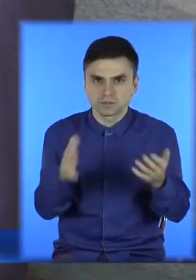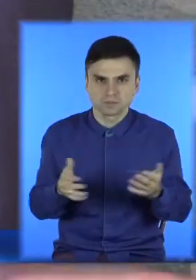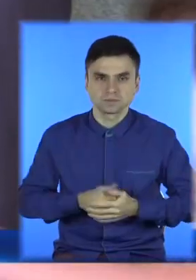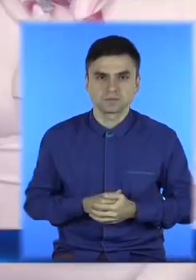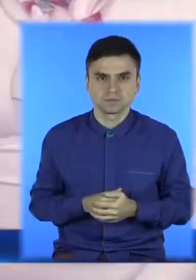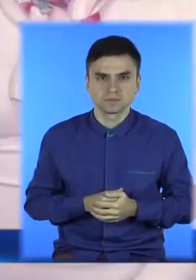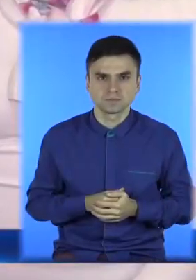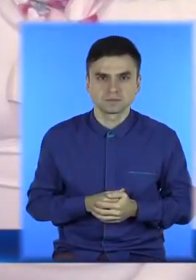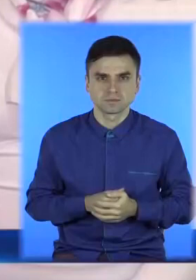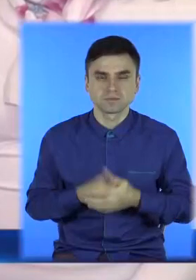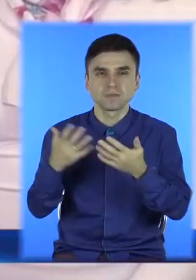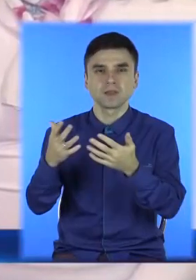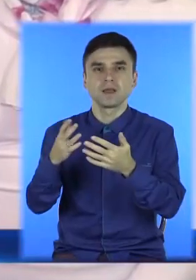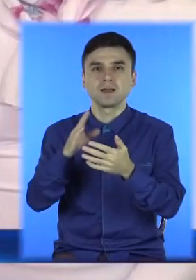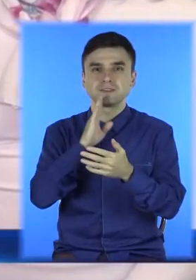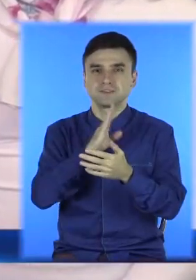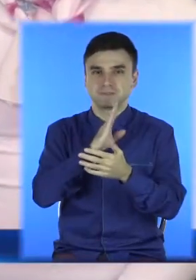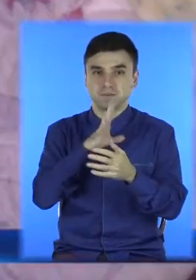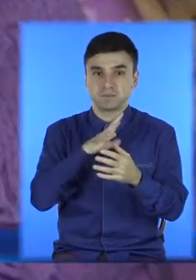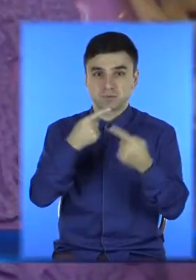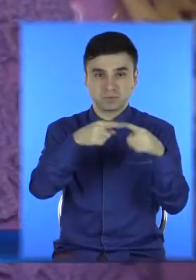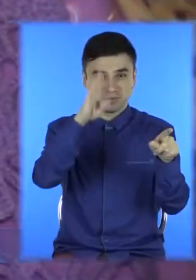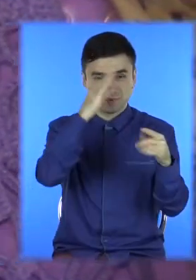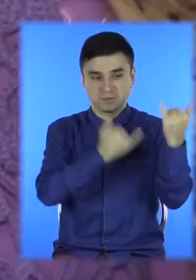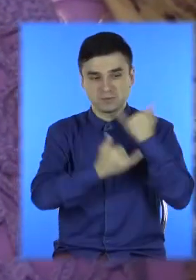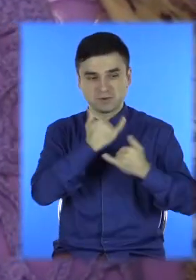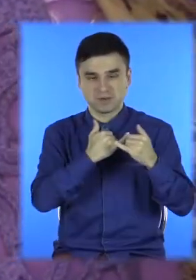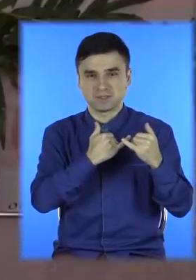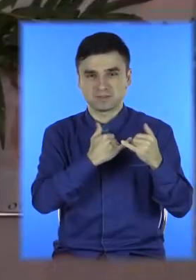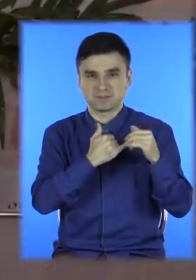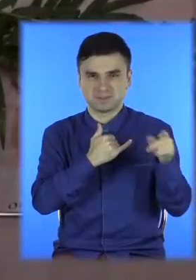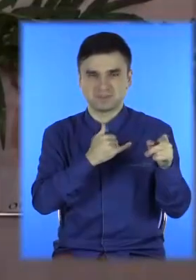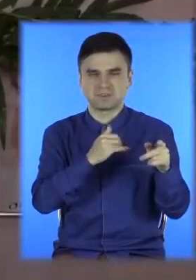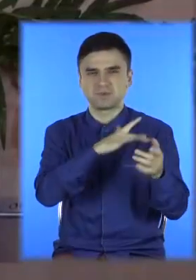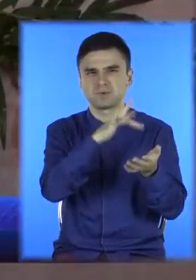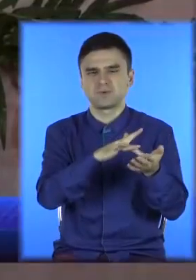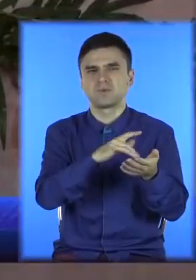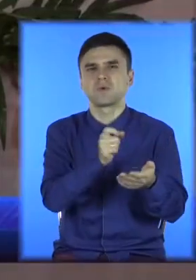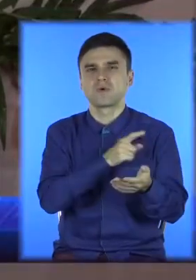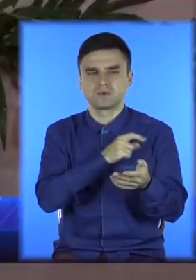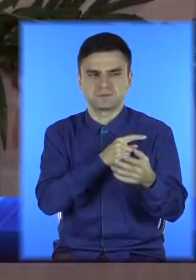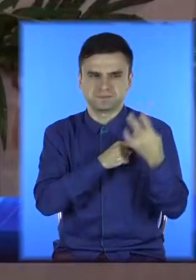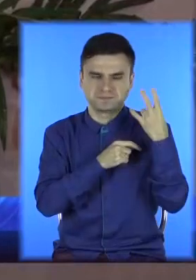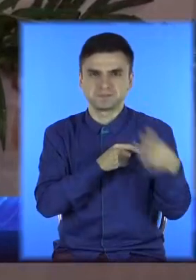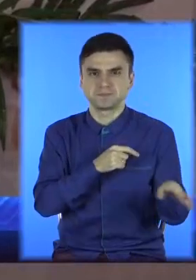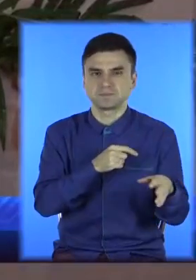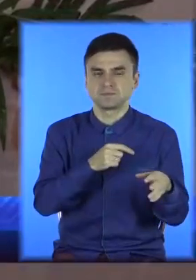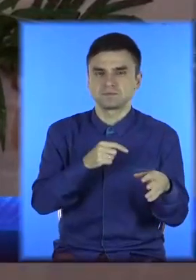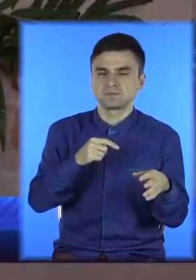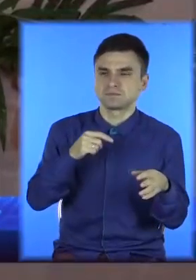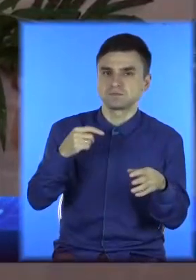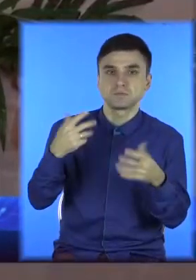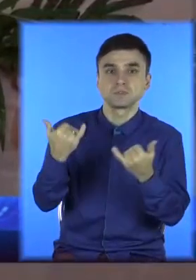нього з армії. Зараз у них двоє дітей – троє онуків та четверо правнуків. Добром і уваженням. І